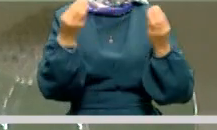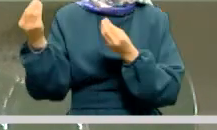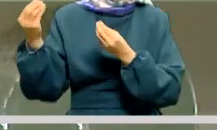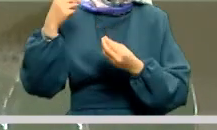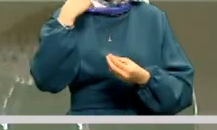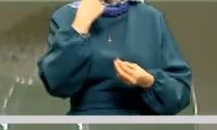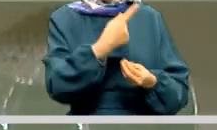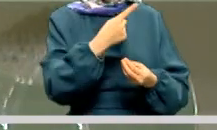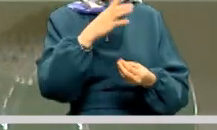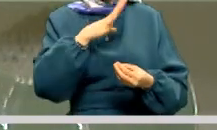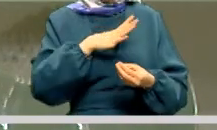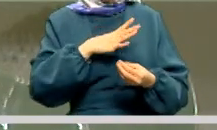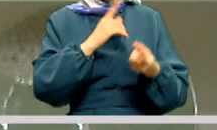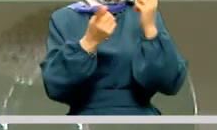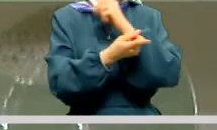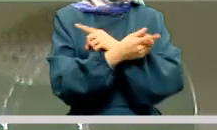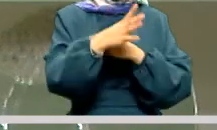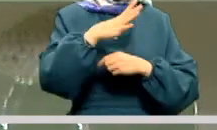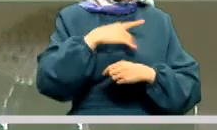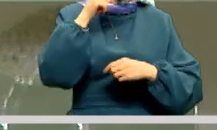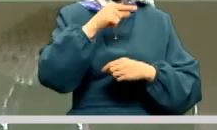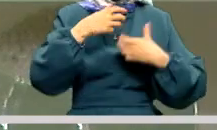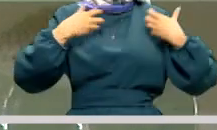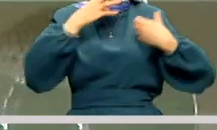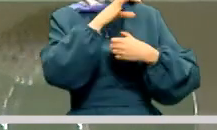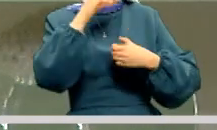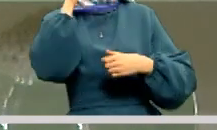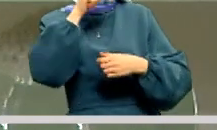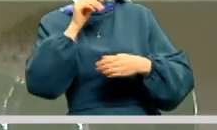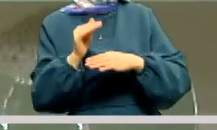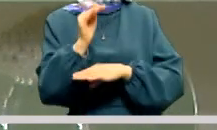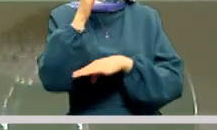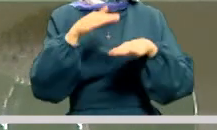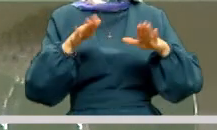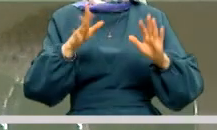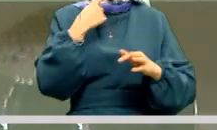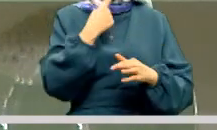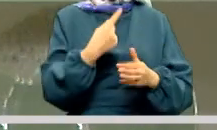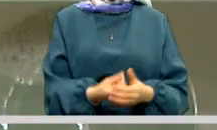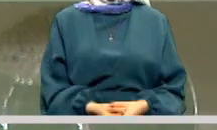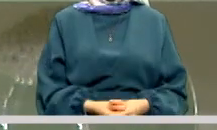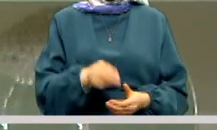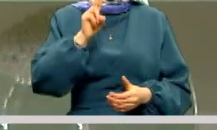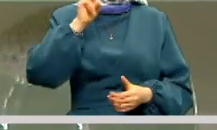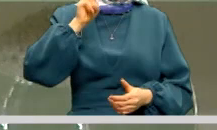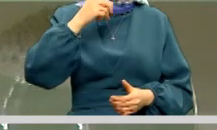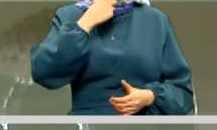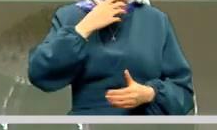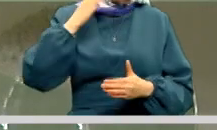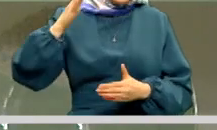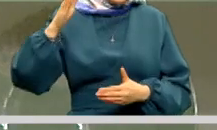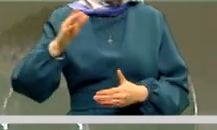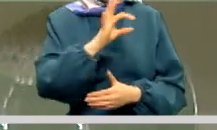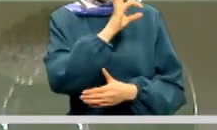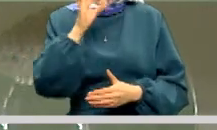çeşitliliğin olduğu bir yerde ama inanın ben bu güvensizliği bir kez yaşadığımı 2-3 yıl gide geldim ve hiç yaşamadım Yani